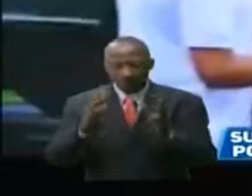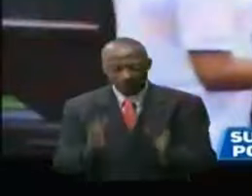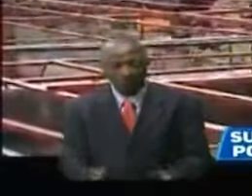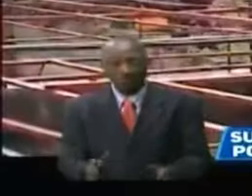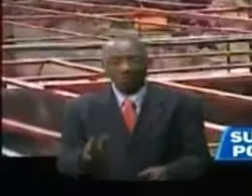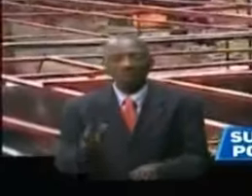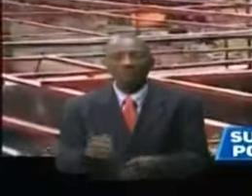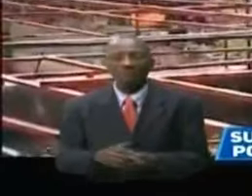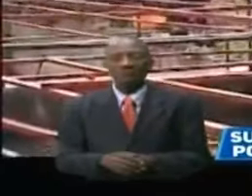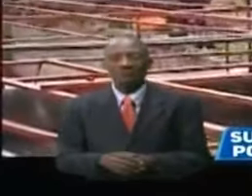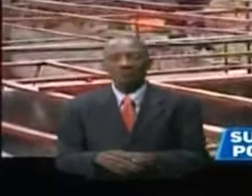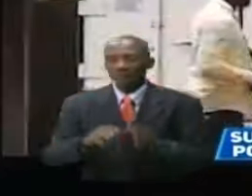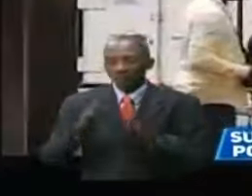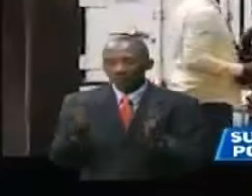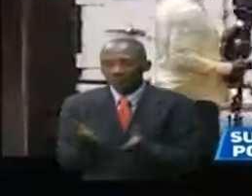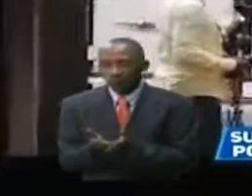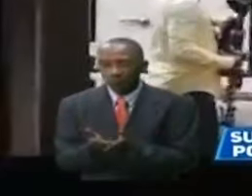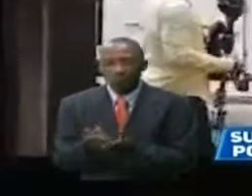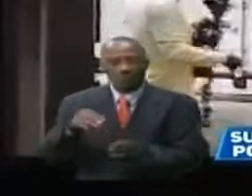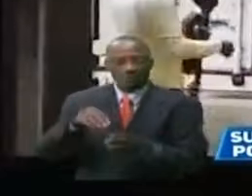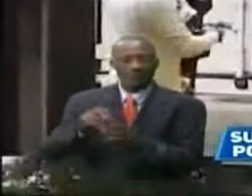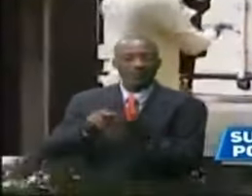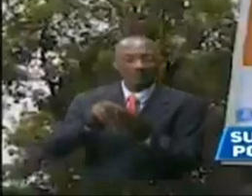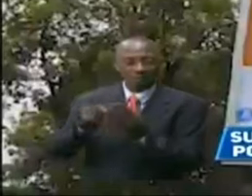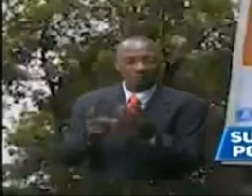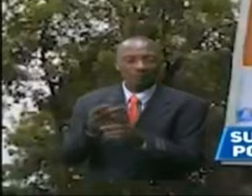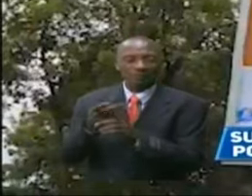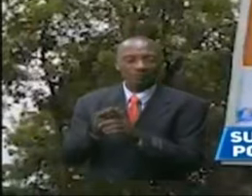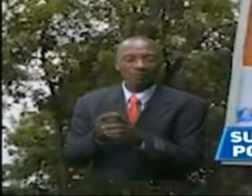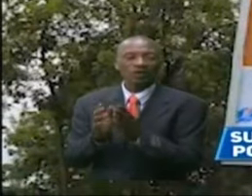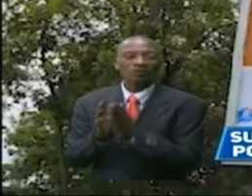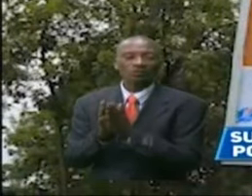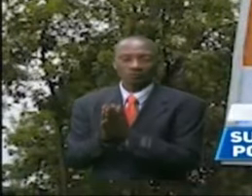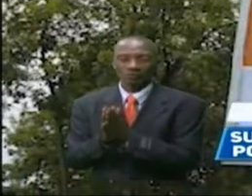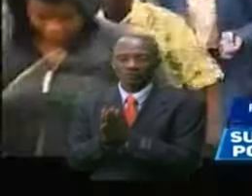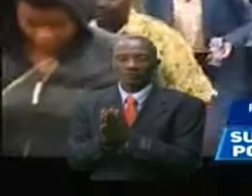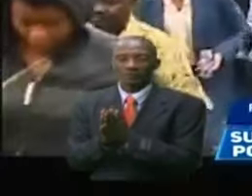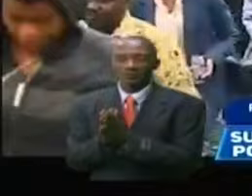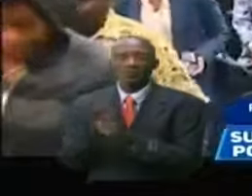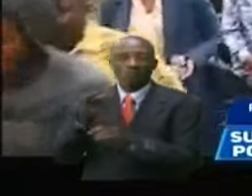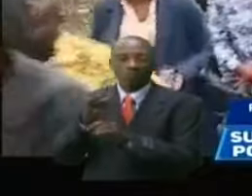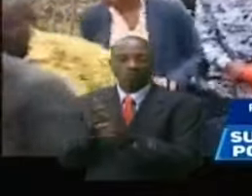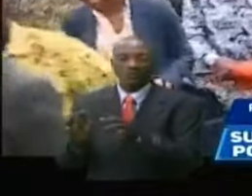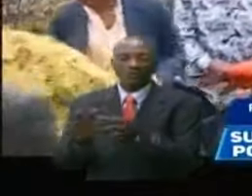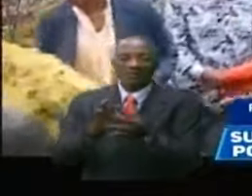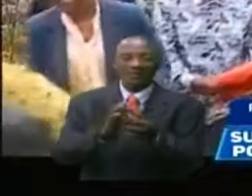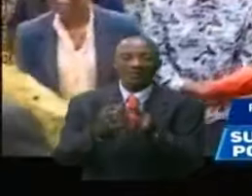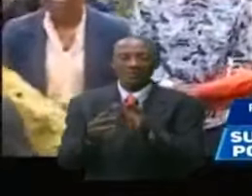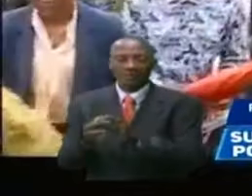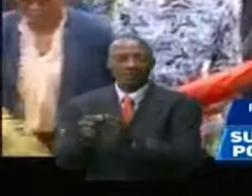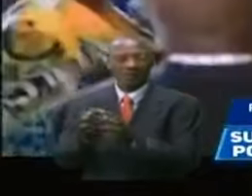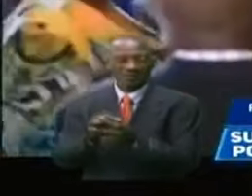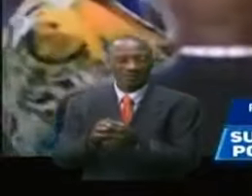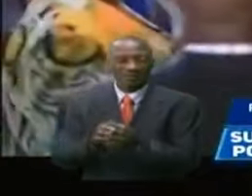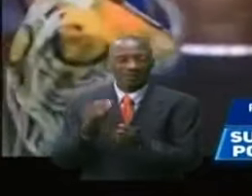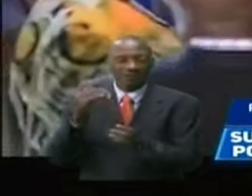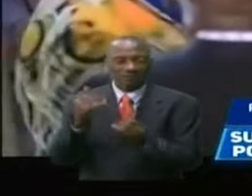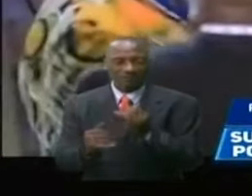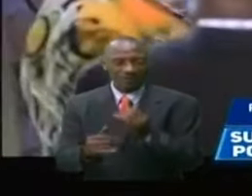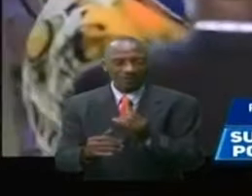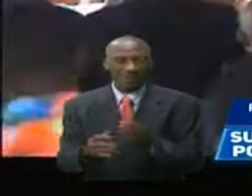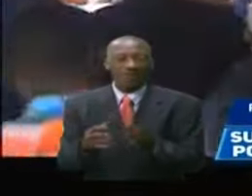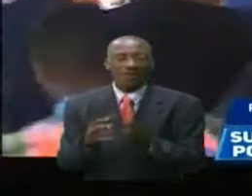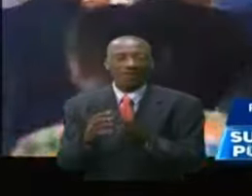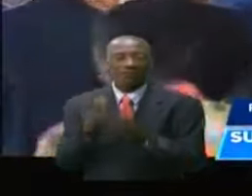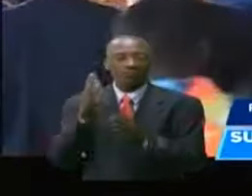activités entrent dans la droite ligne du programme en ce mois d'octobre, décrété mois de l'entrepreneuriat, qui sera sanctionné par la tenue dans les 3